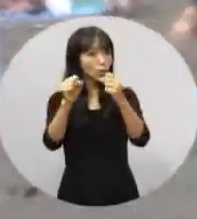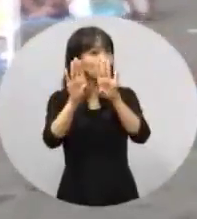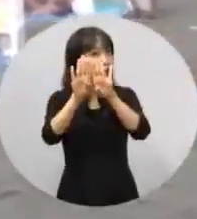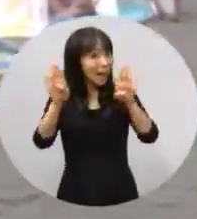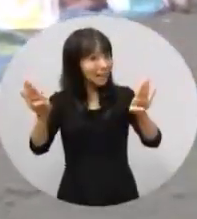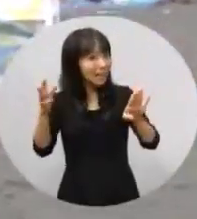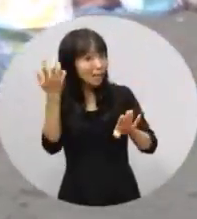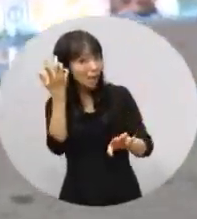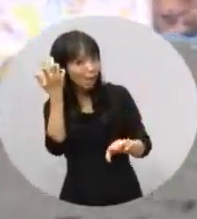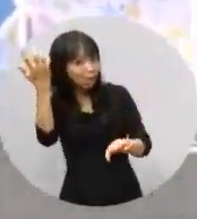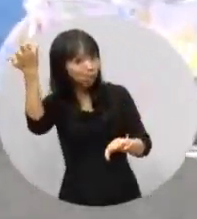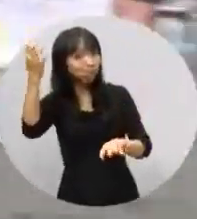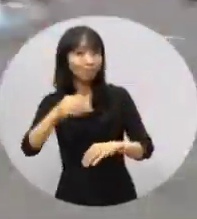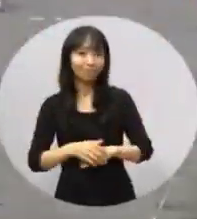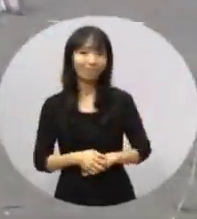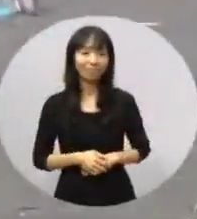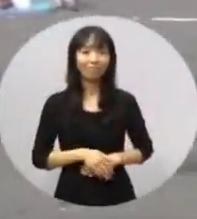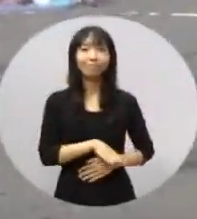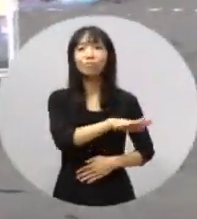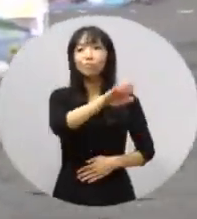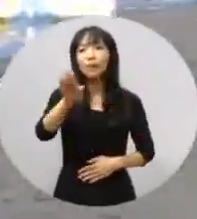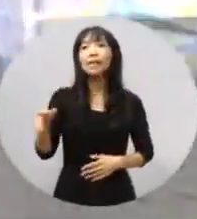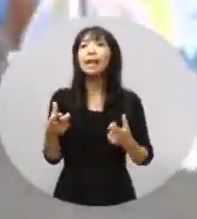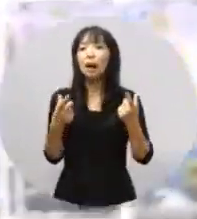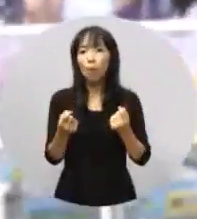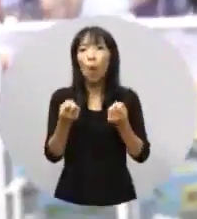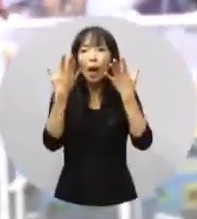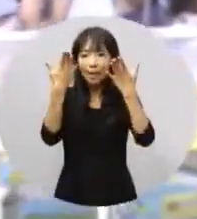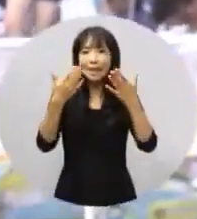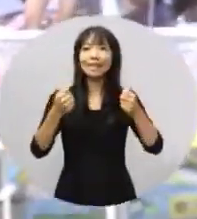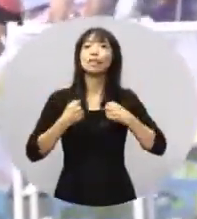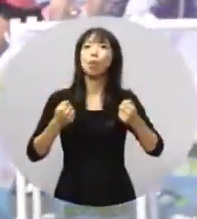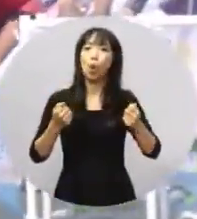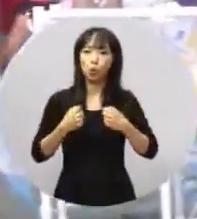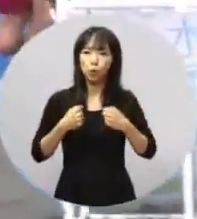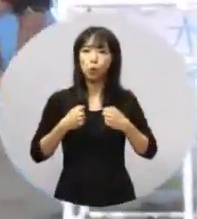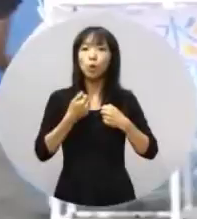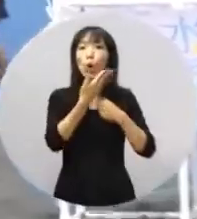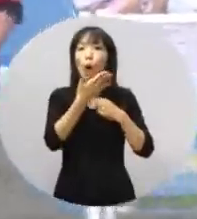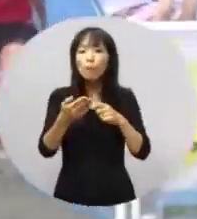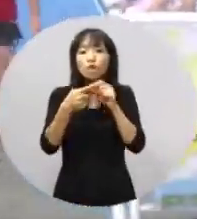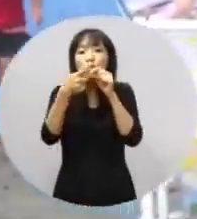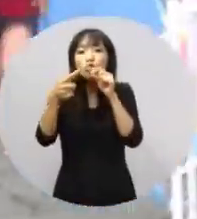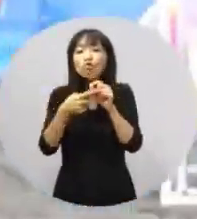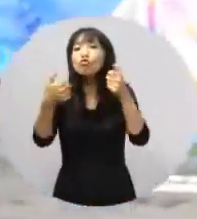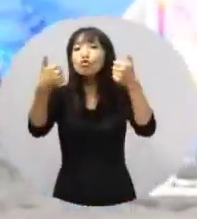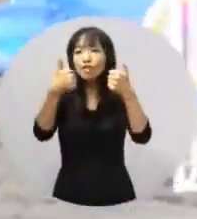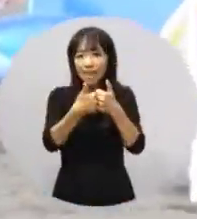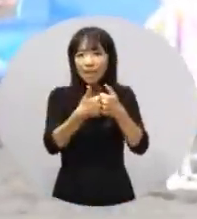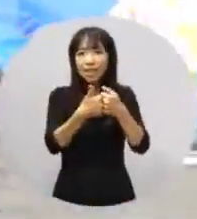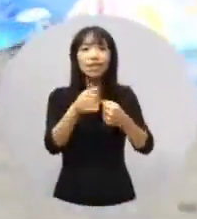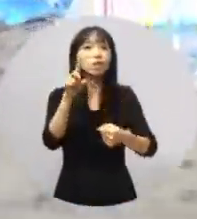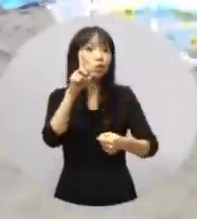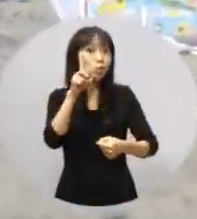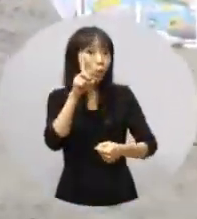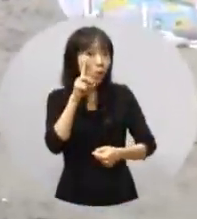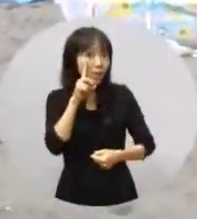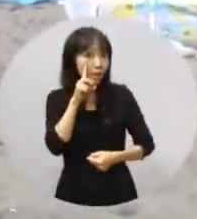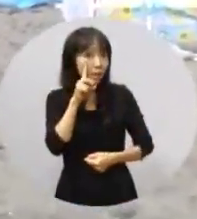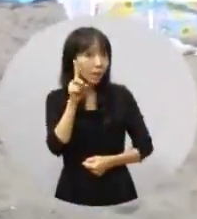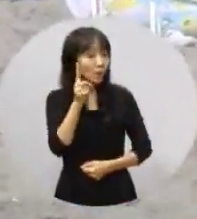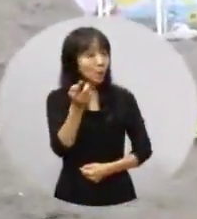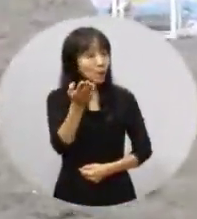も皆さんも新しいスポーツ競技水風船に挑戦してみてはいかがです